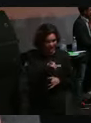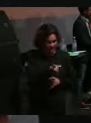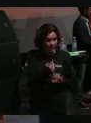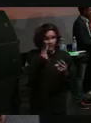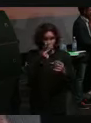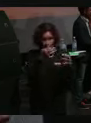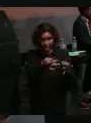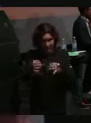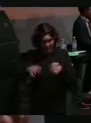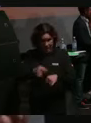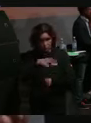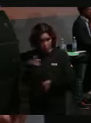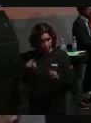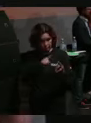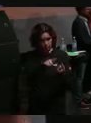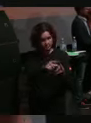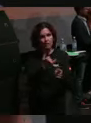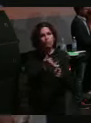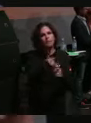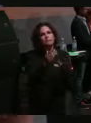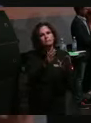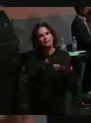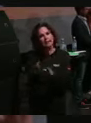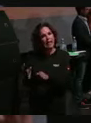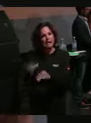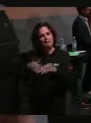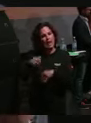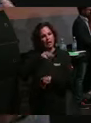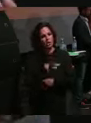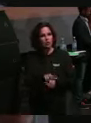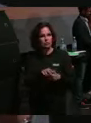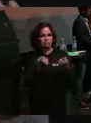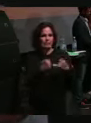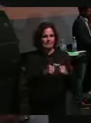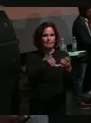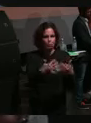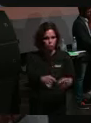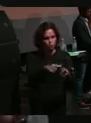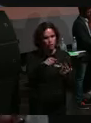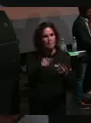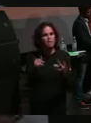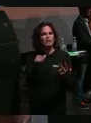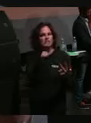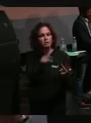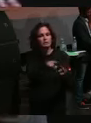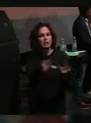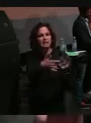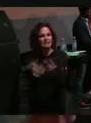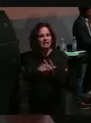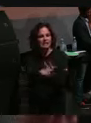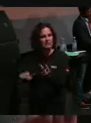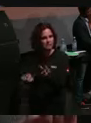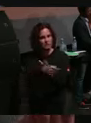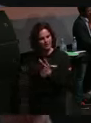ting her hjemme i Norge. Det er en, hvordan vi legger til rette for mer grønn energiproduksjon, men det er også to, hvordan vi skattlegger de bedriftene som faktisk ønsker